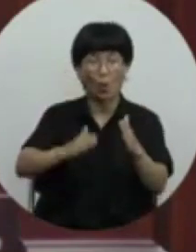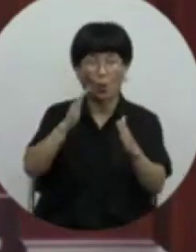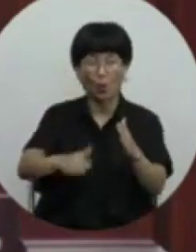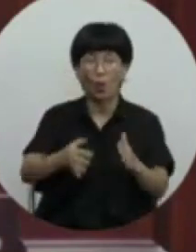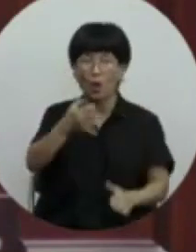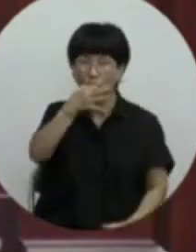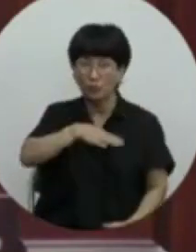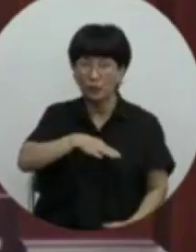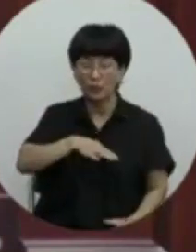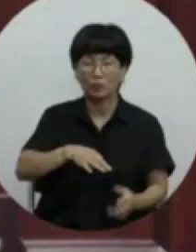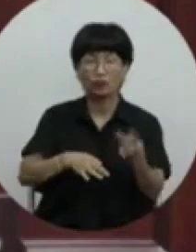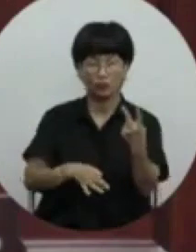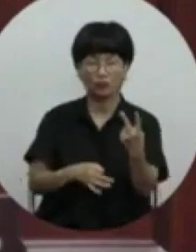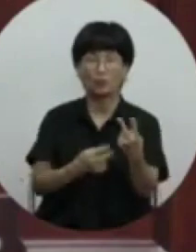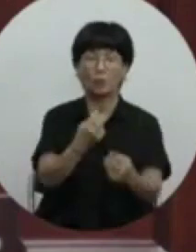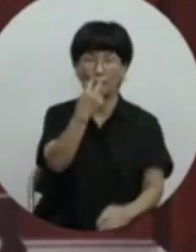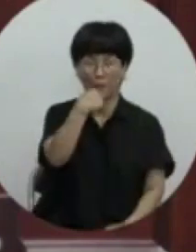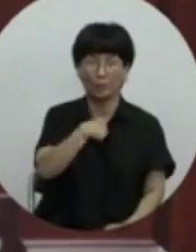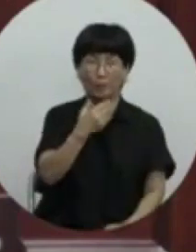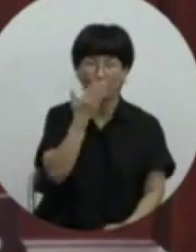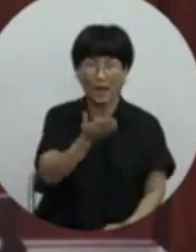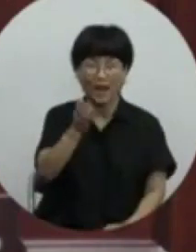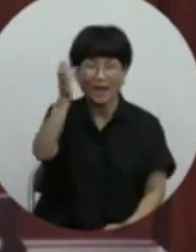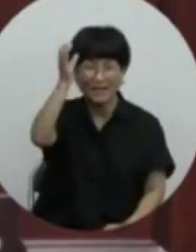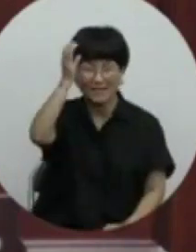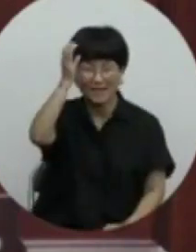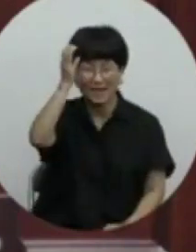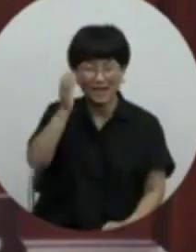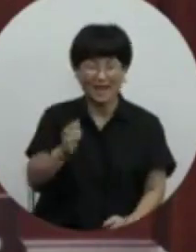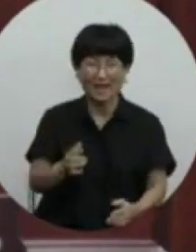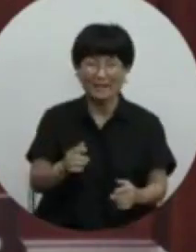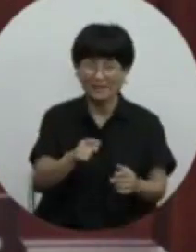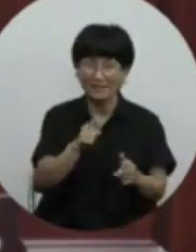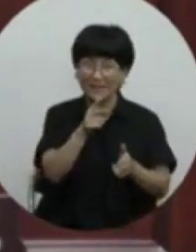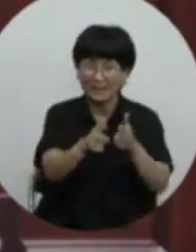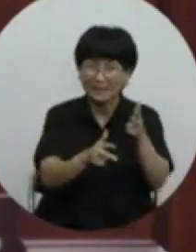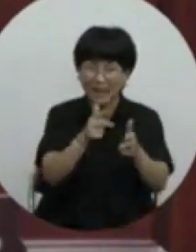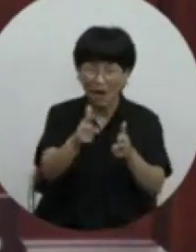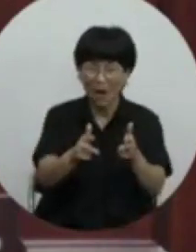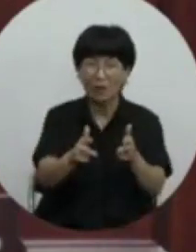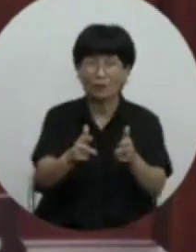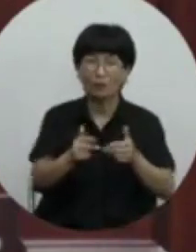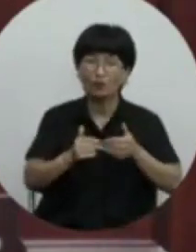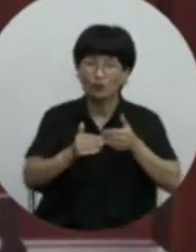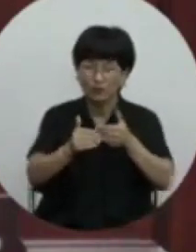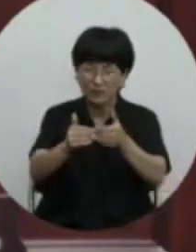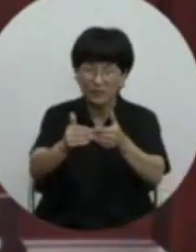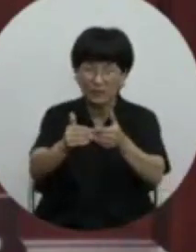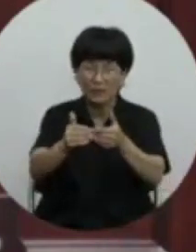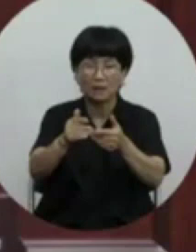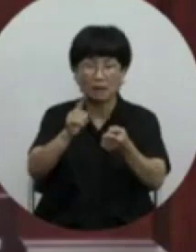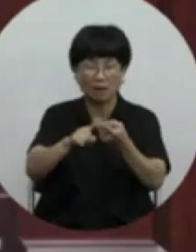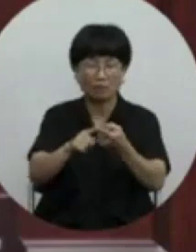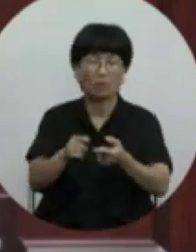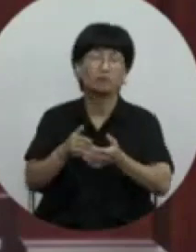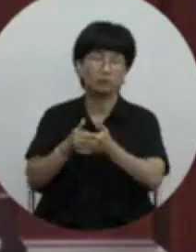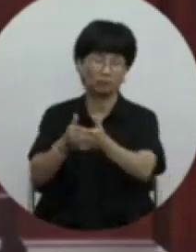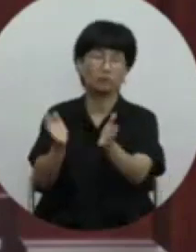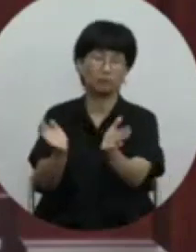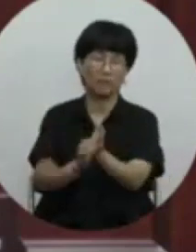수익성을 모두 확보할 수 있을 것으로 기대되고 개발 사업을 체계적으로 추진할 수 있다는 이점을